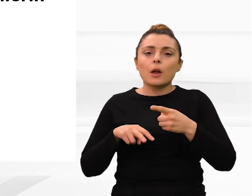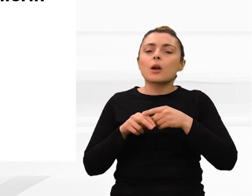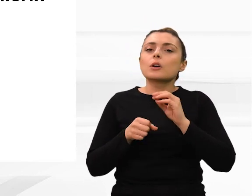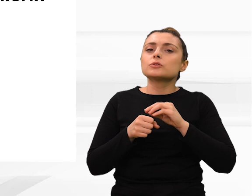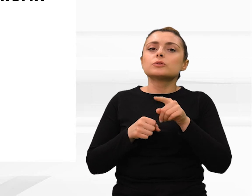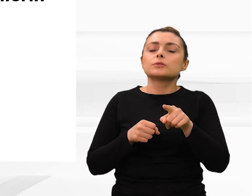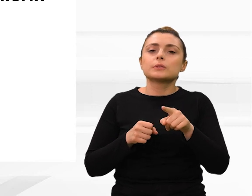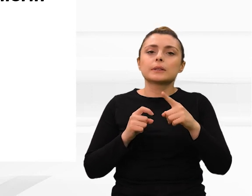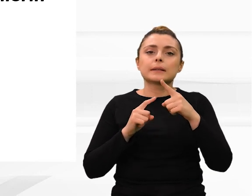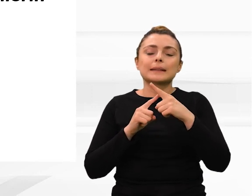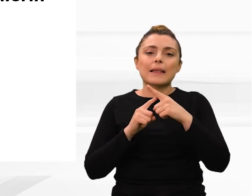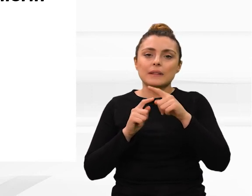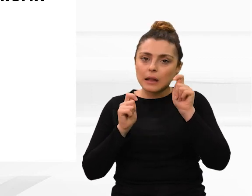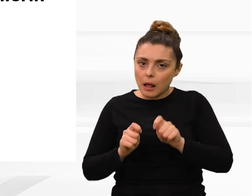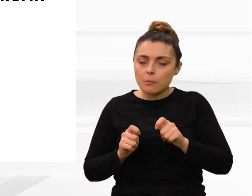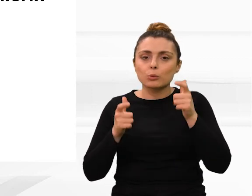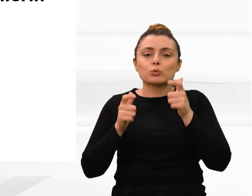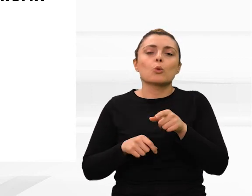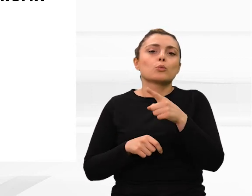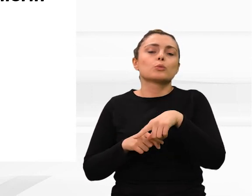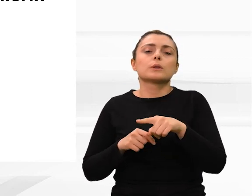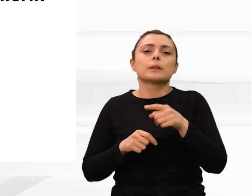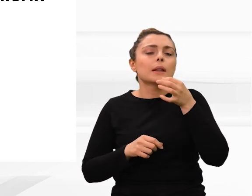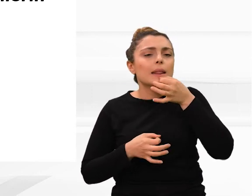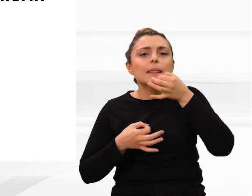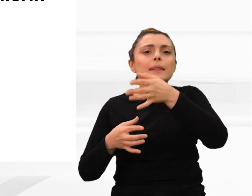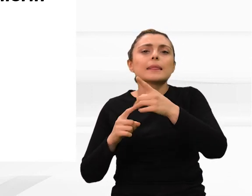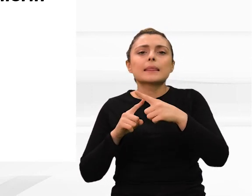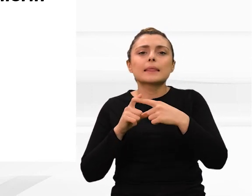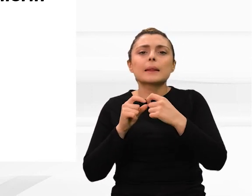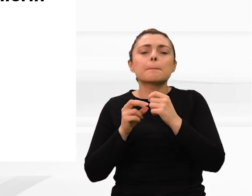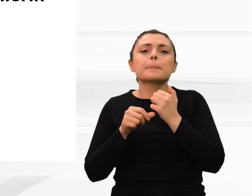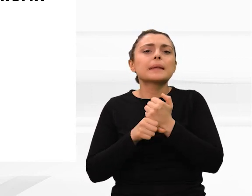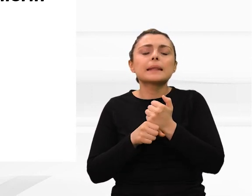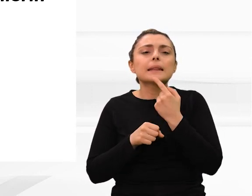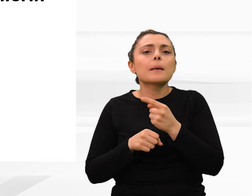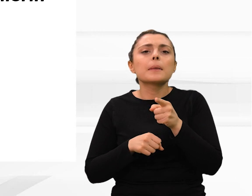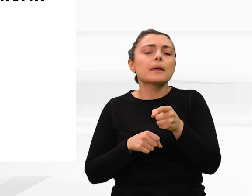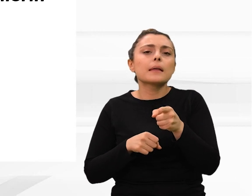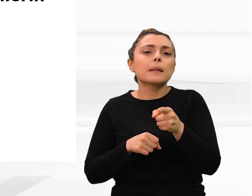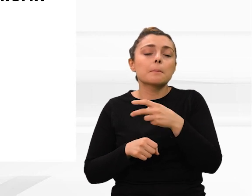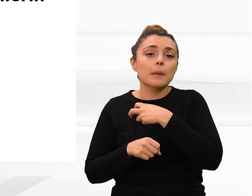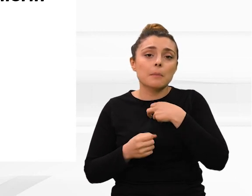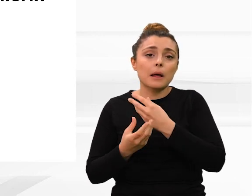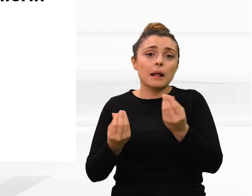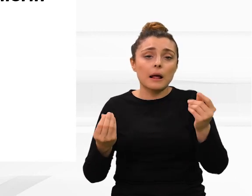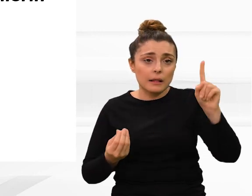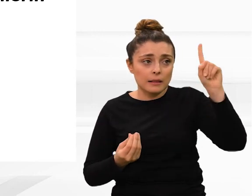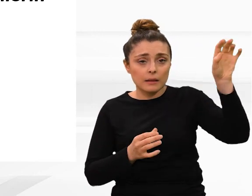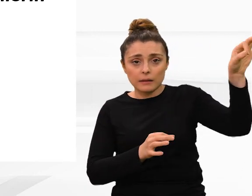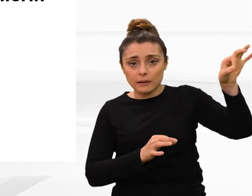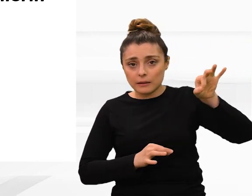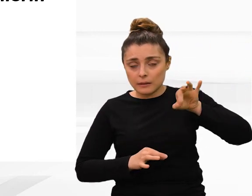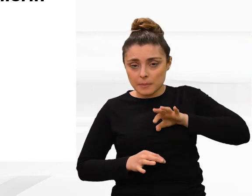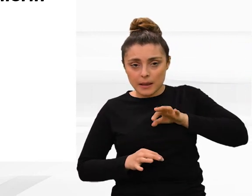seçeneği tebliğ yapmakla sorumludurlar tebliğ değildi arkadaşlar tebliğ demek peygamberlerin Allah'tan almış